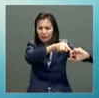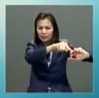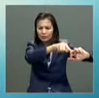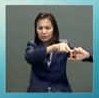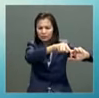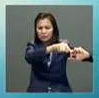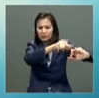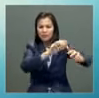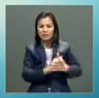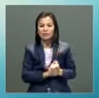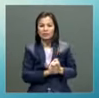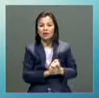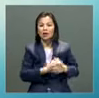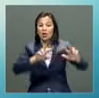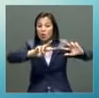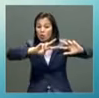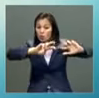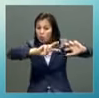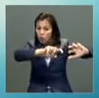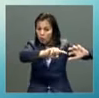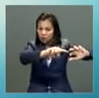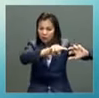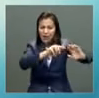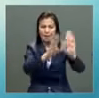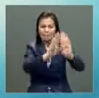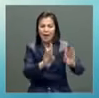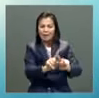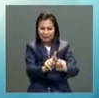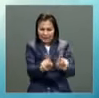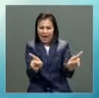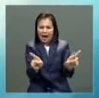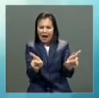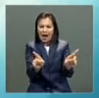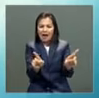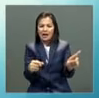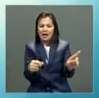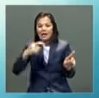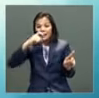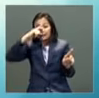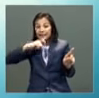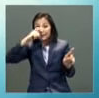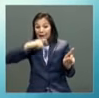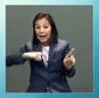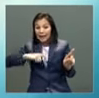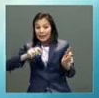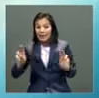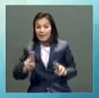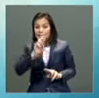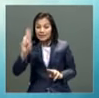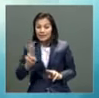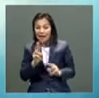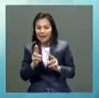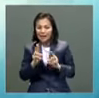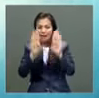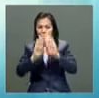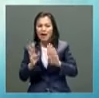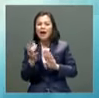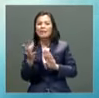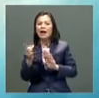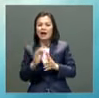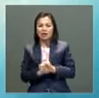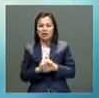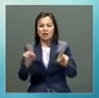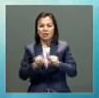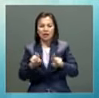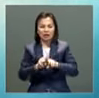suspect case ของเราอาจจะแตกต่างจากเขาแต่ของเราใช้เป็น active case finding อย่างที่บอกนะครับเราไม่ได้ปูพร